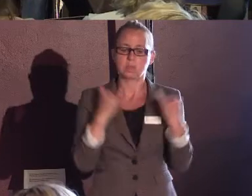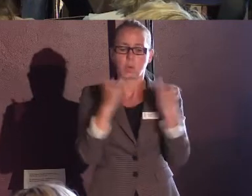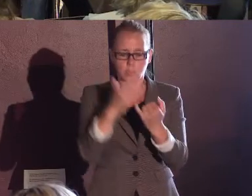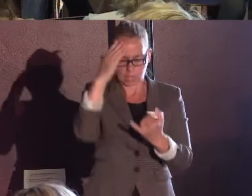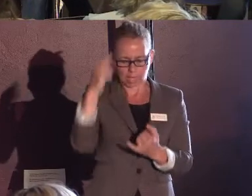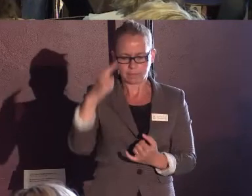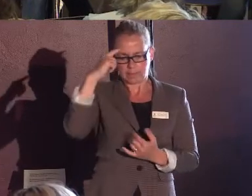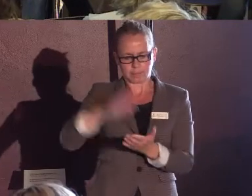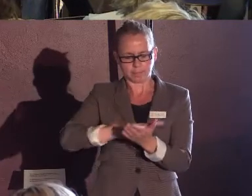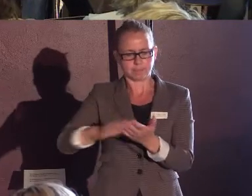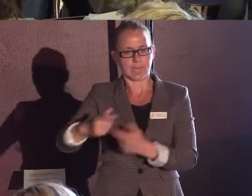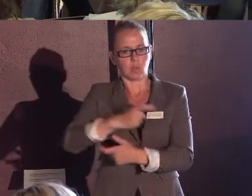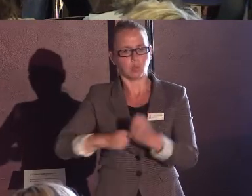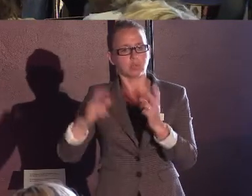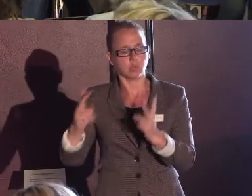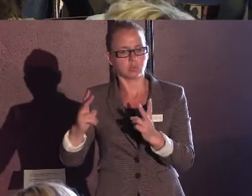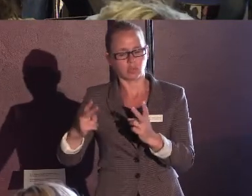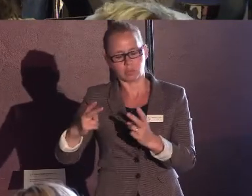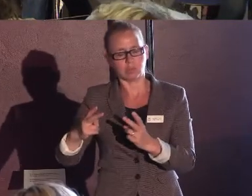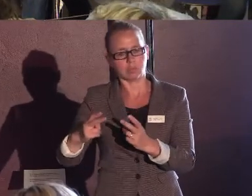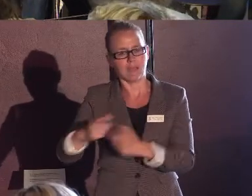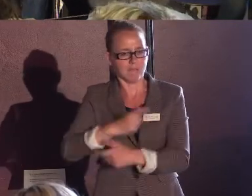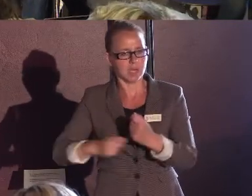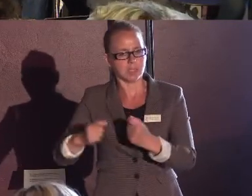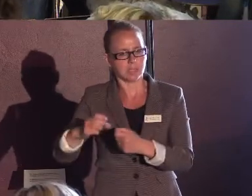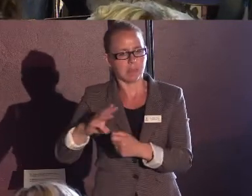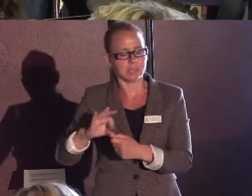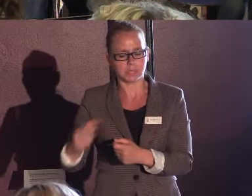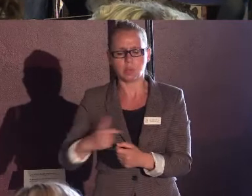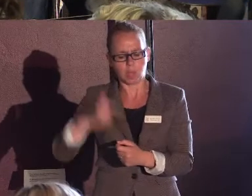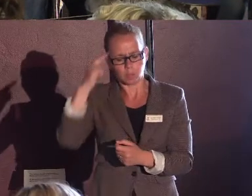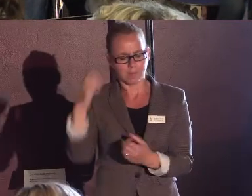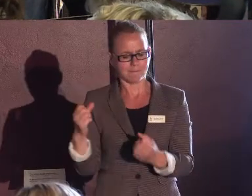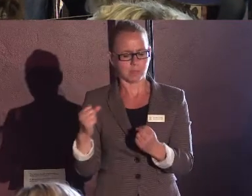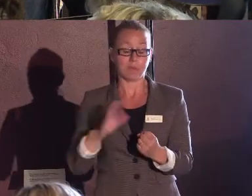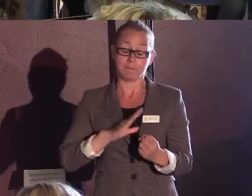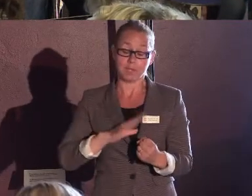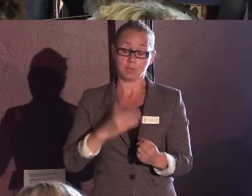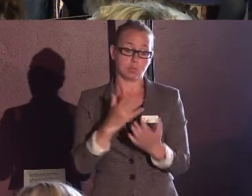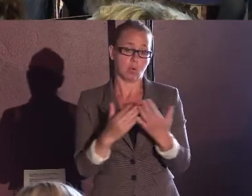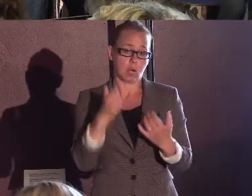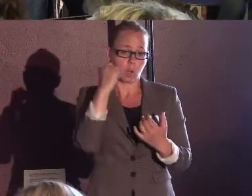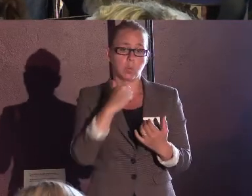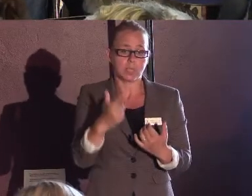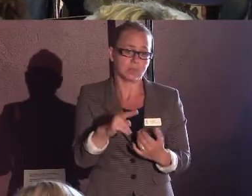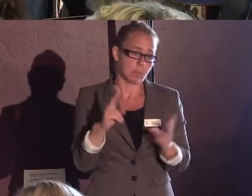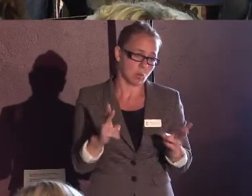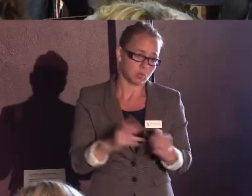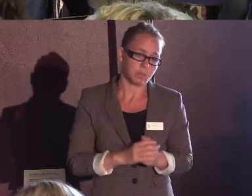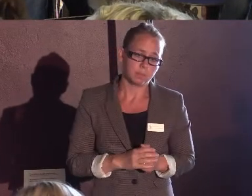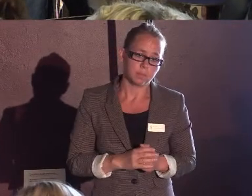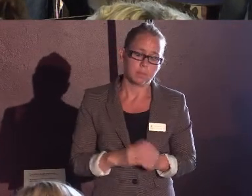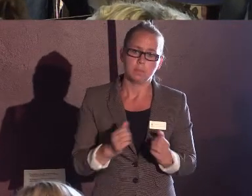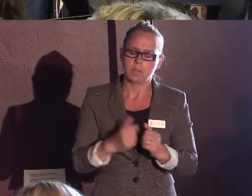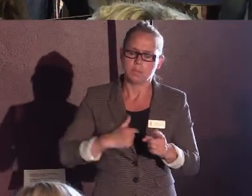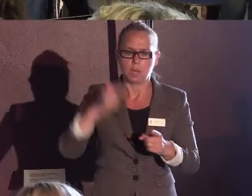sig affärsmässigt i relation till näringslivet. Det där tror jag är jätteviktigt. Och det finns ju goda exempel. Det som ni gjorde är ju ett sånt gott exempel. Men